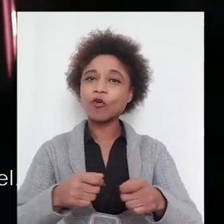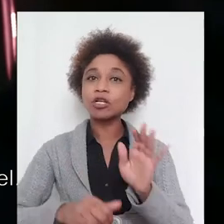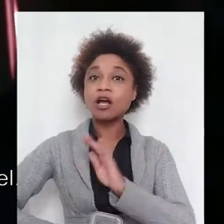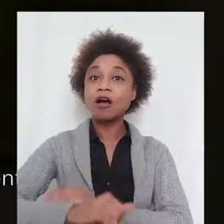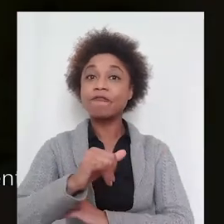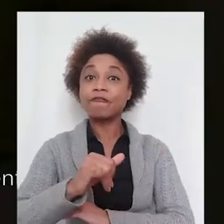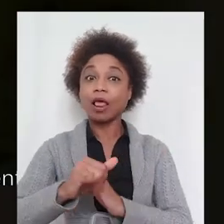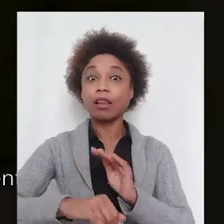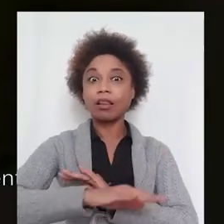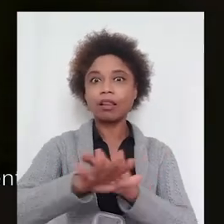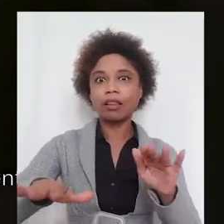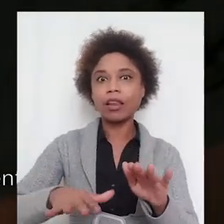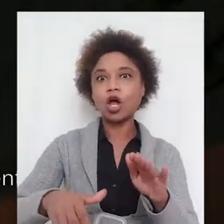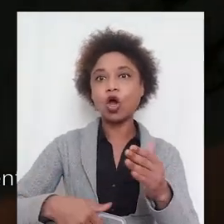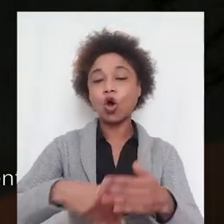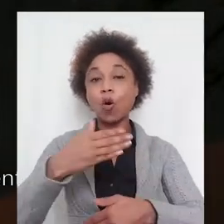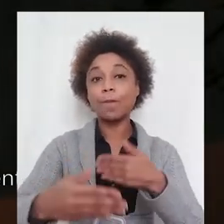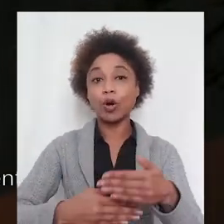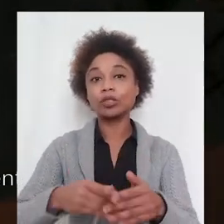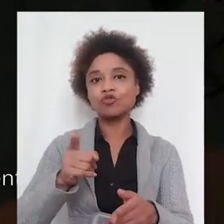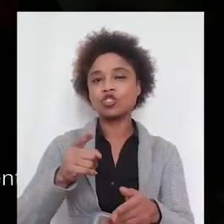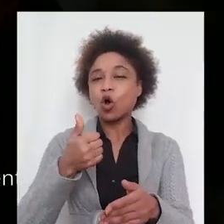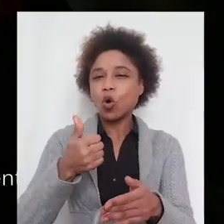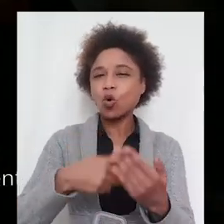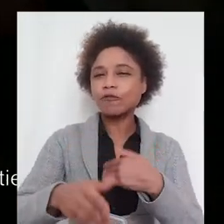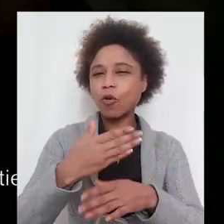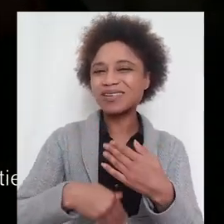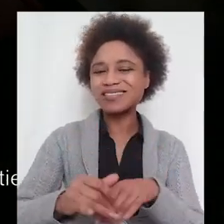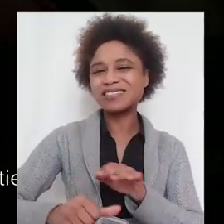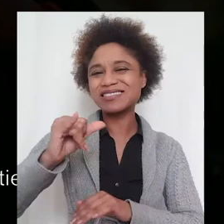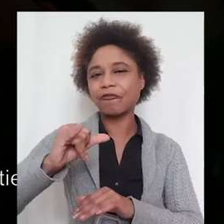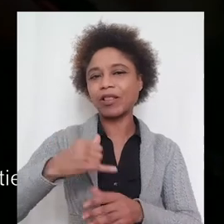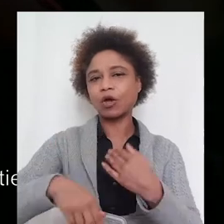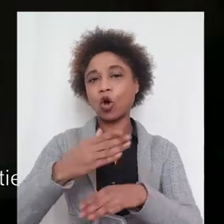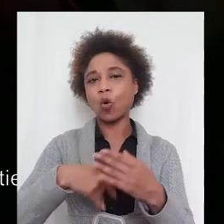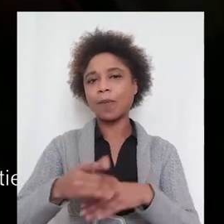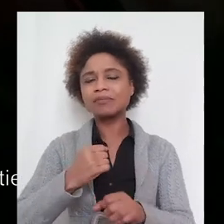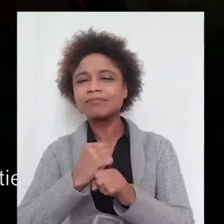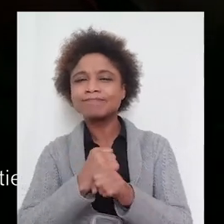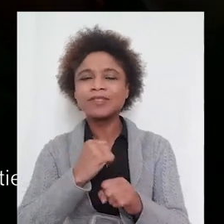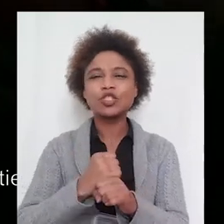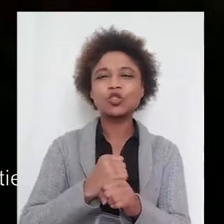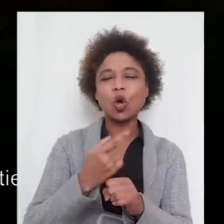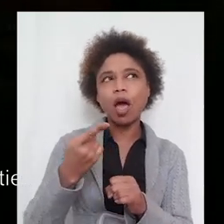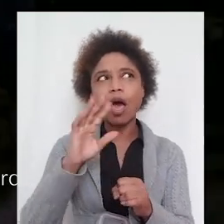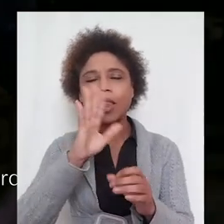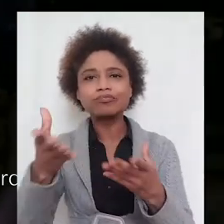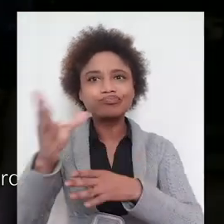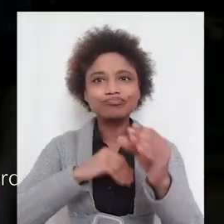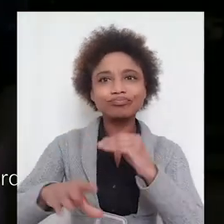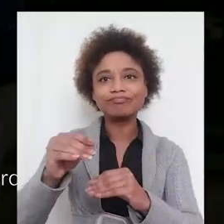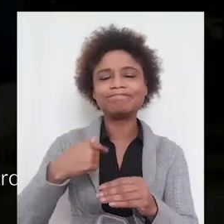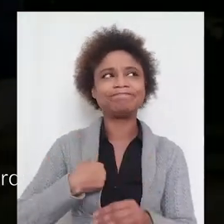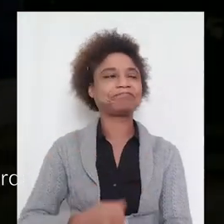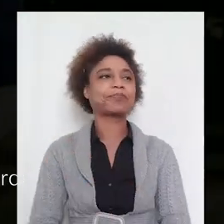op het toneel. Ondanks dat je goed voorbereid, er gebeurt er veel. En het is toch fijn om net even die extra informatie te krijgen. Ik dacht van